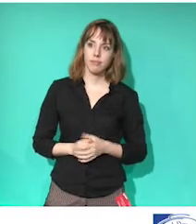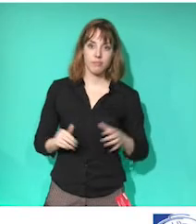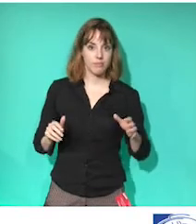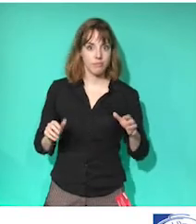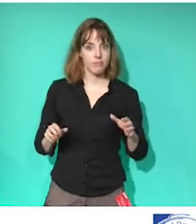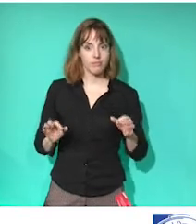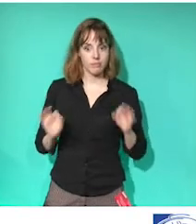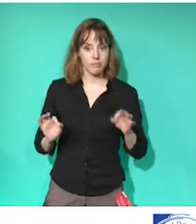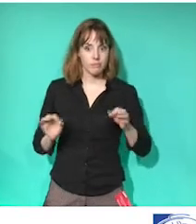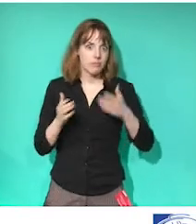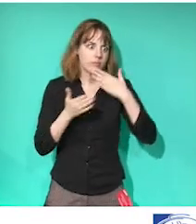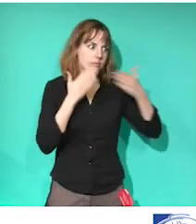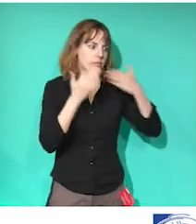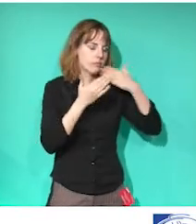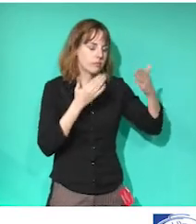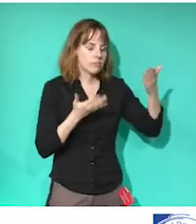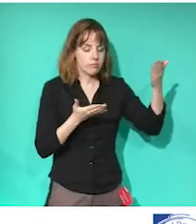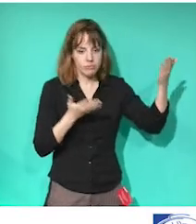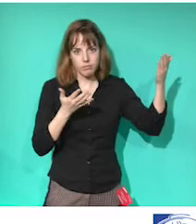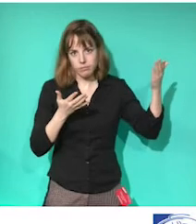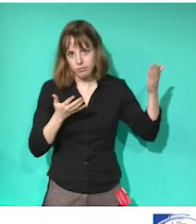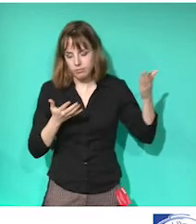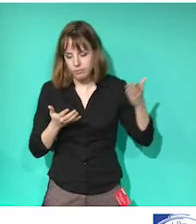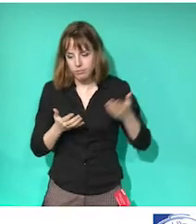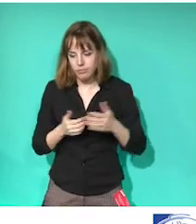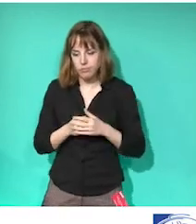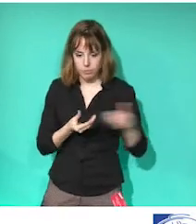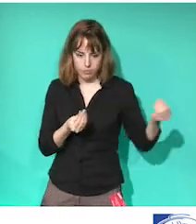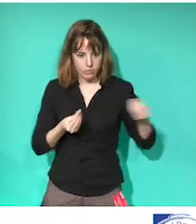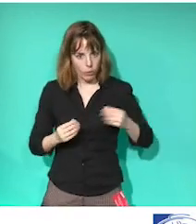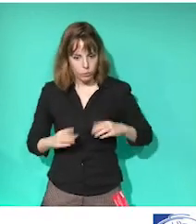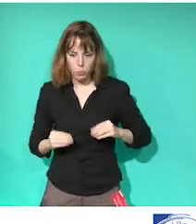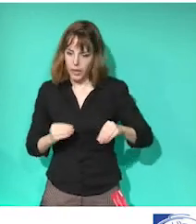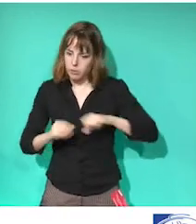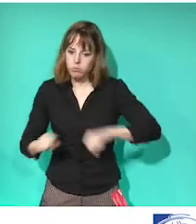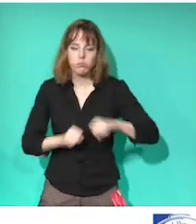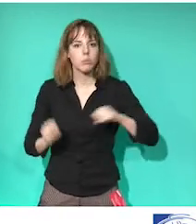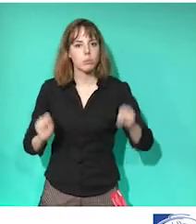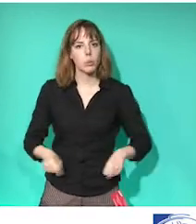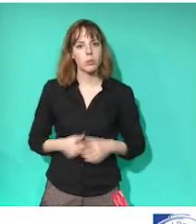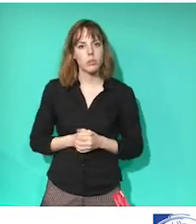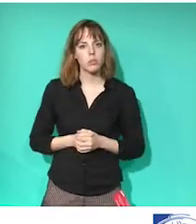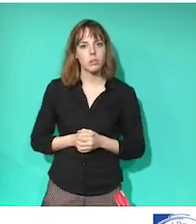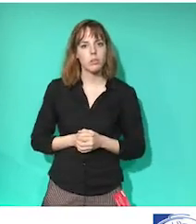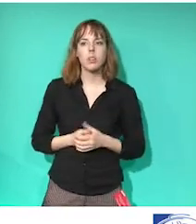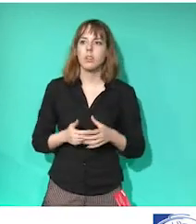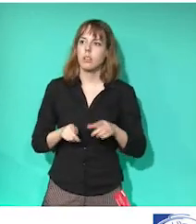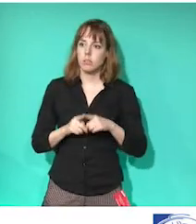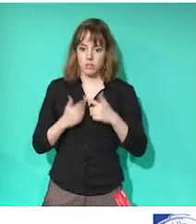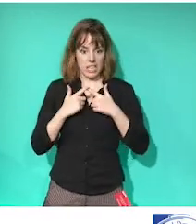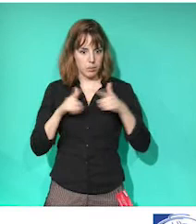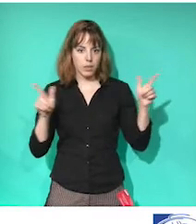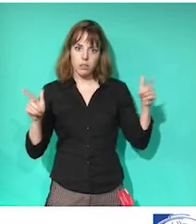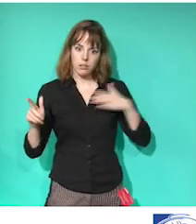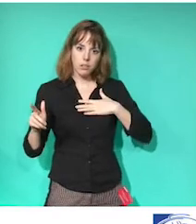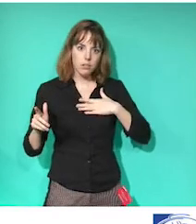Et je les en remercie et je les remercie aussi de nous avoir donné les moyens d'agir et de m'avoir donné une grande liberté